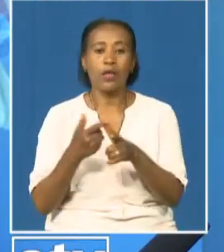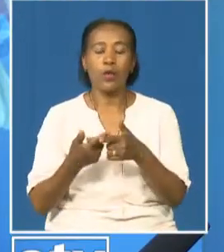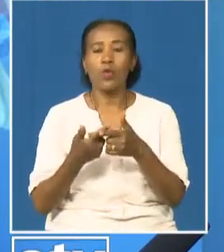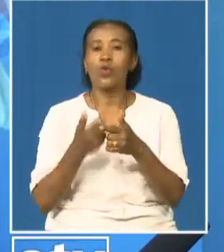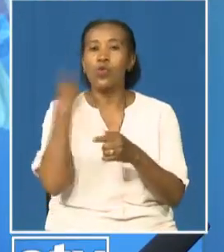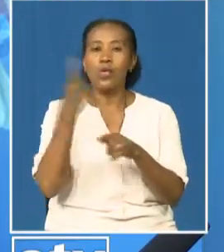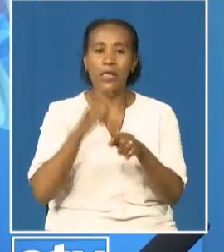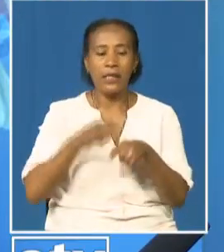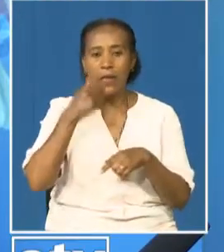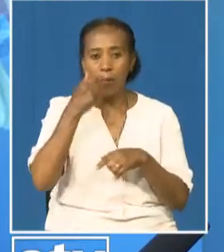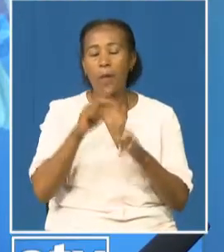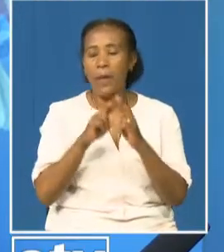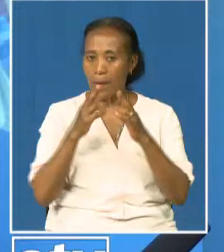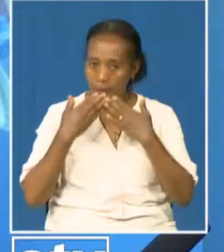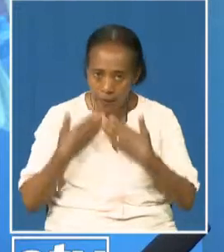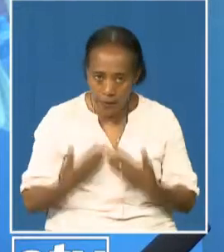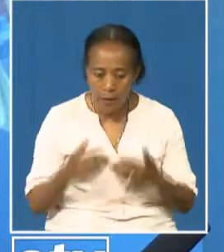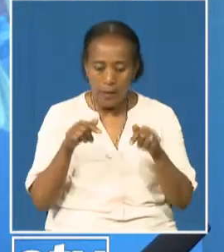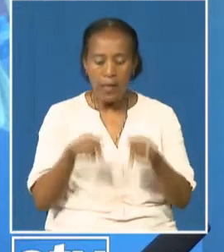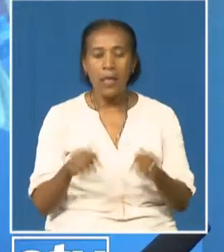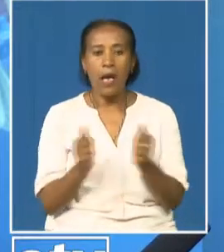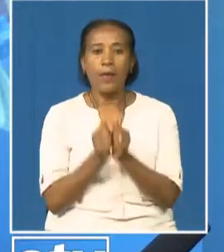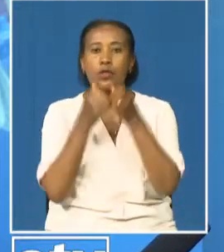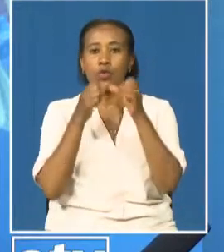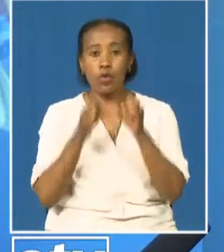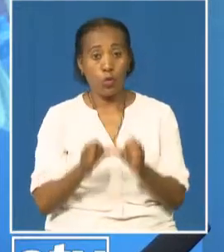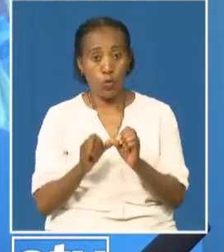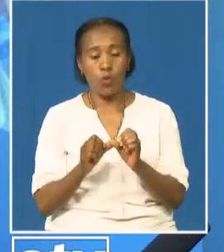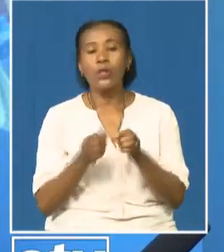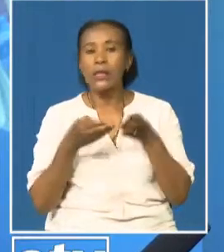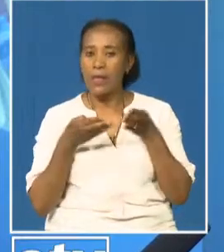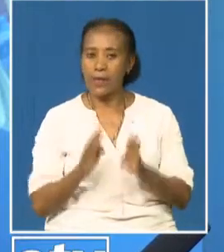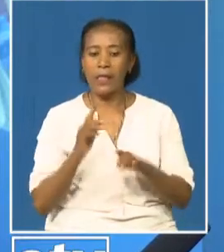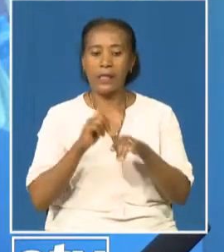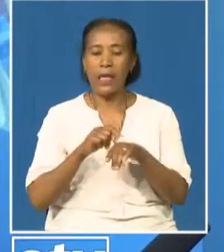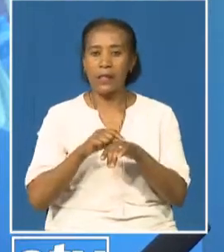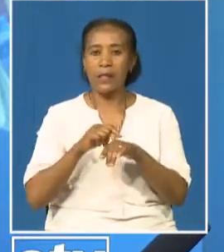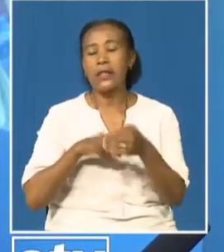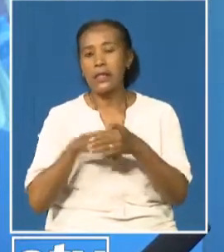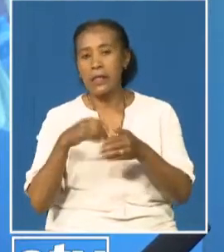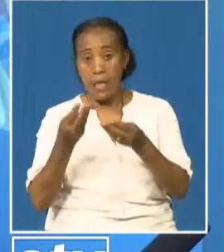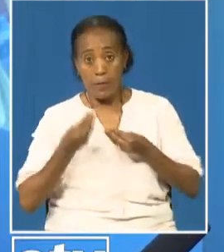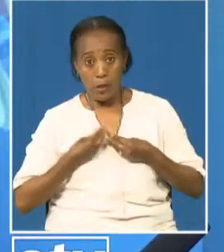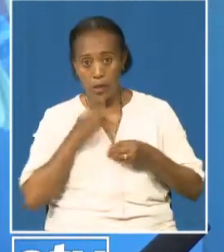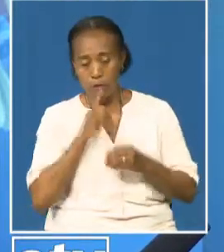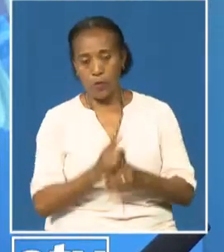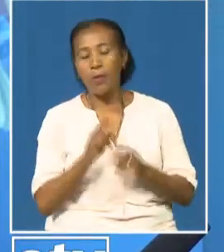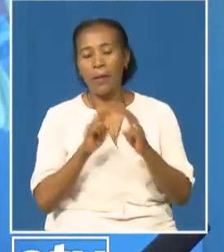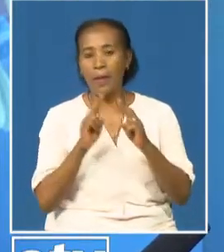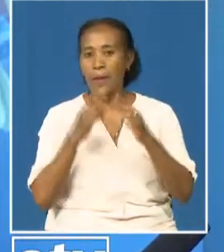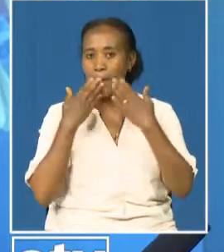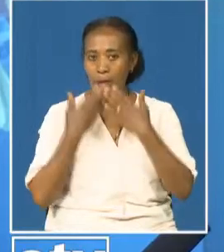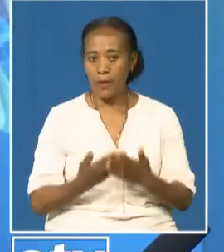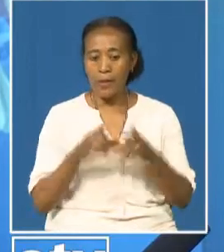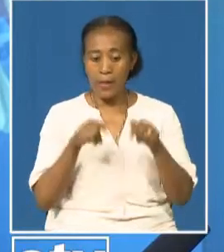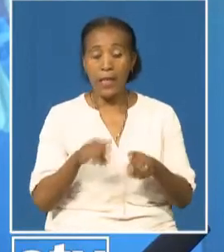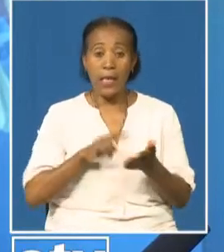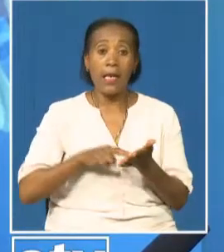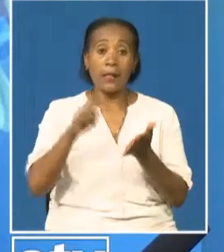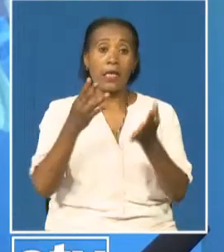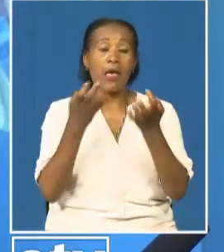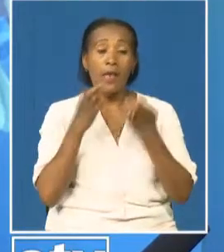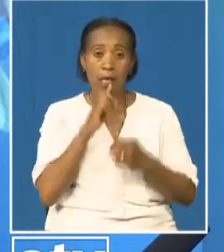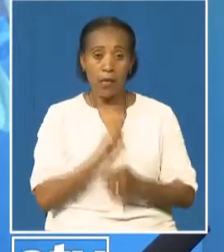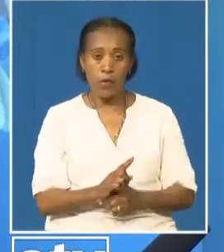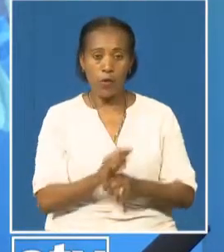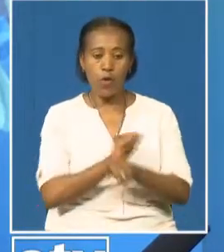በቅድሚያ ሁልጊዜ እንደምንለው በጣም እናመሰግናለን። ዛሬም አብራችሁ ልትሆኑ ስለፈቀዳችሁ፣ ጊዜያችሁን ስለምታወሱን በጣም እናመሰግናለን። ዛሬ ደግሞ ልናነሳ